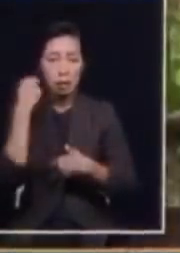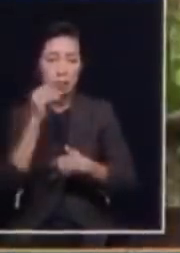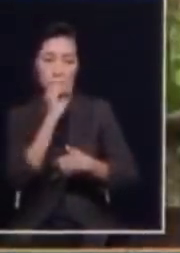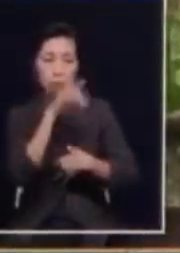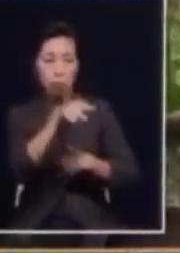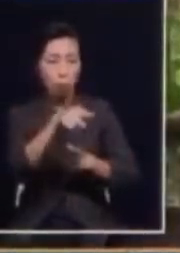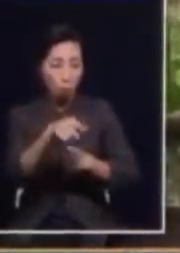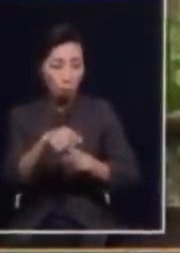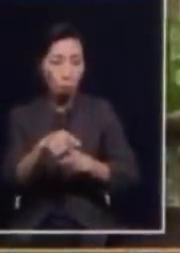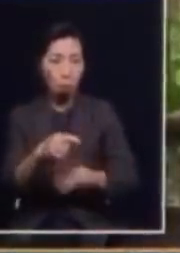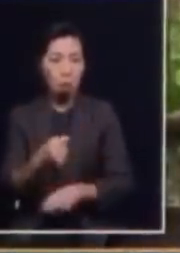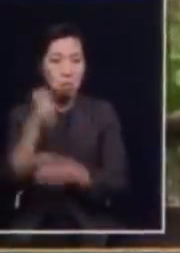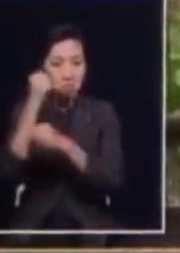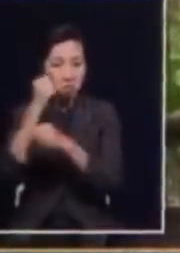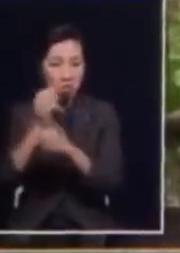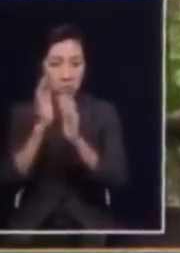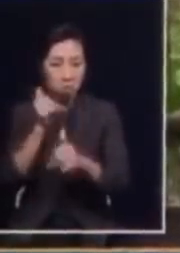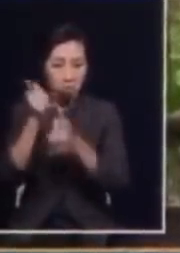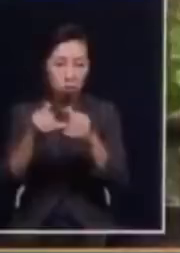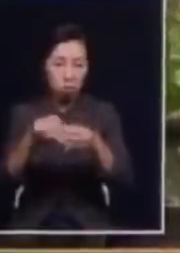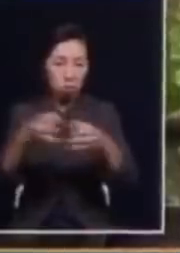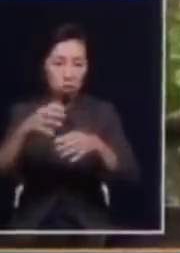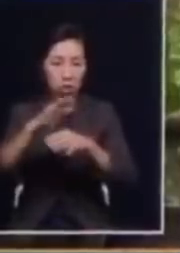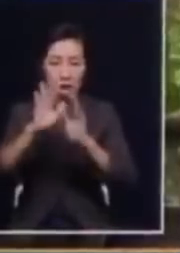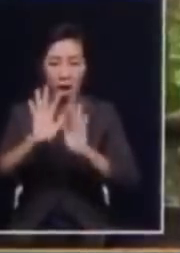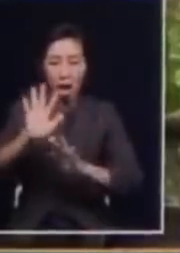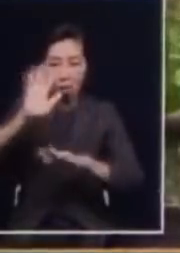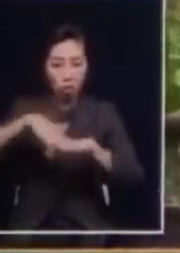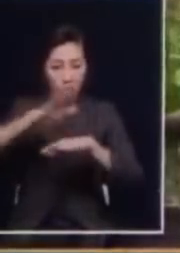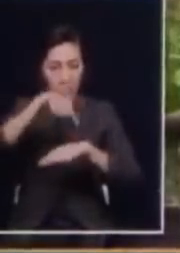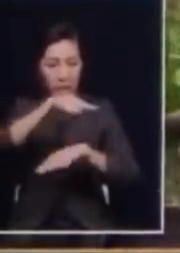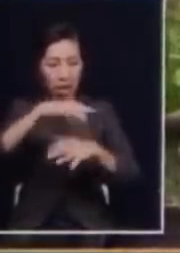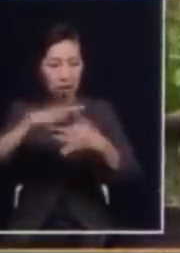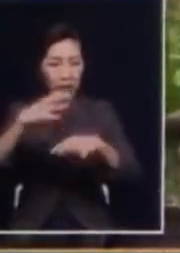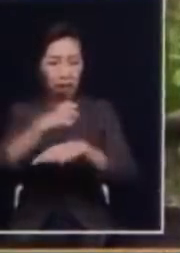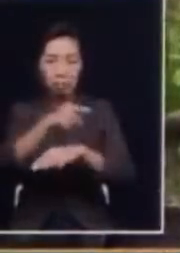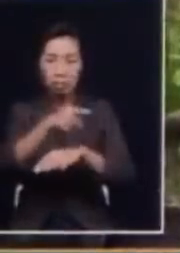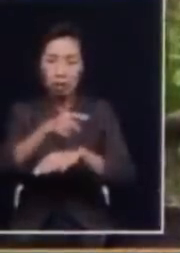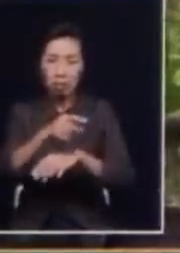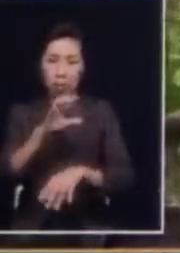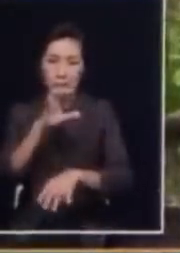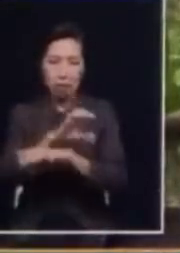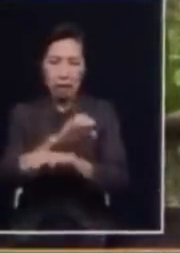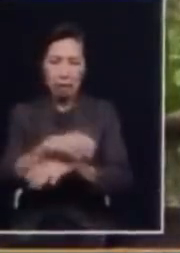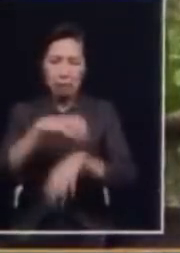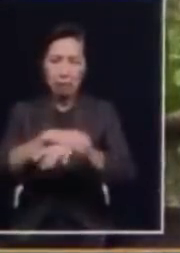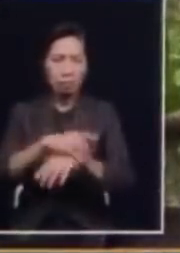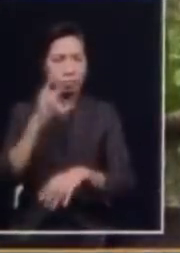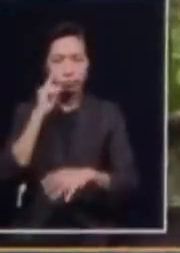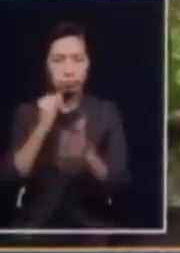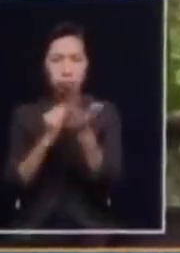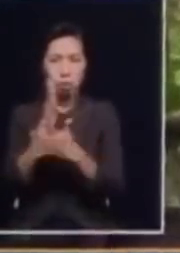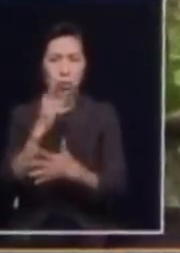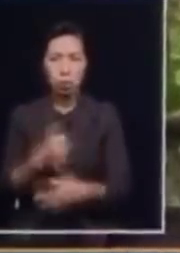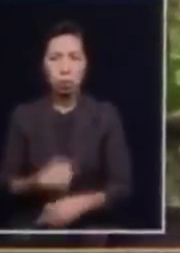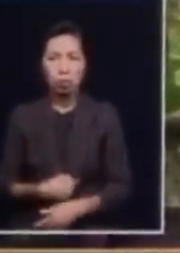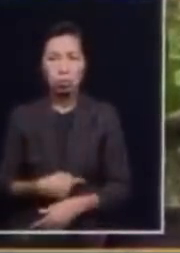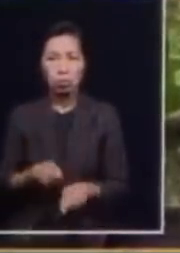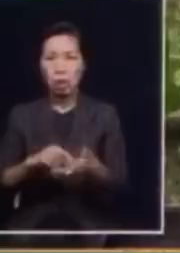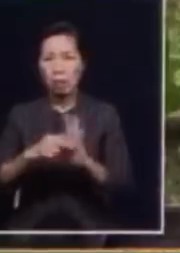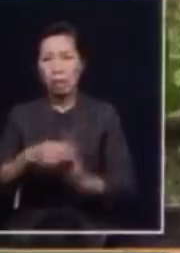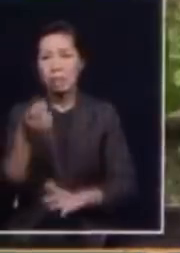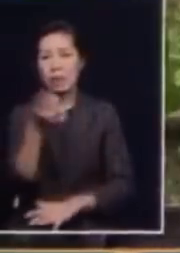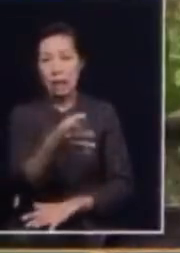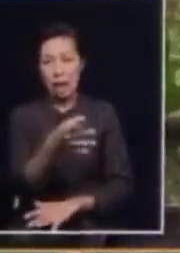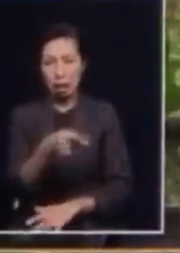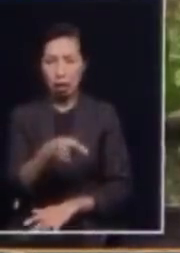มนุมเกินกว่า5คนทางการเมืองเนี่ยมันไม่ถูกต้องถูกไหมมันไม่ถูกต้องนะเป็นแกเขา